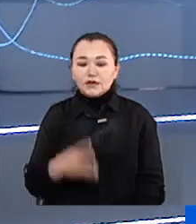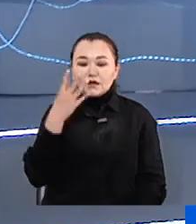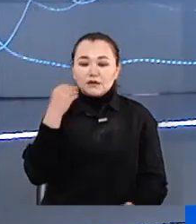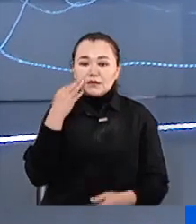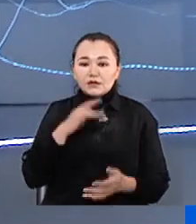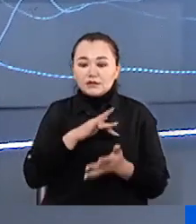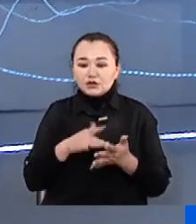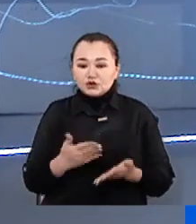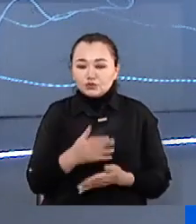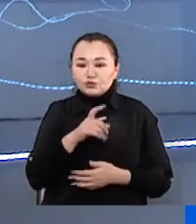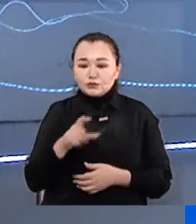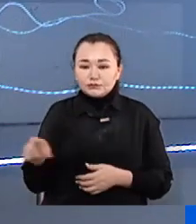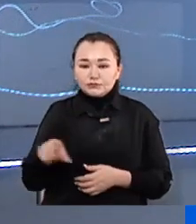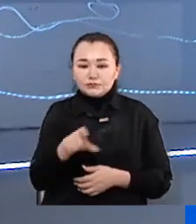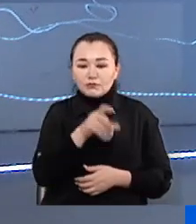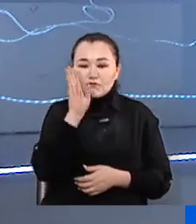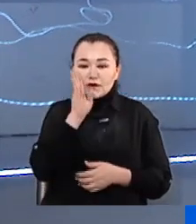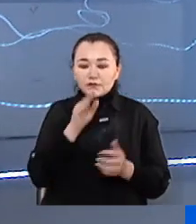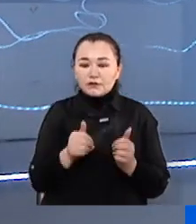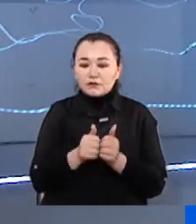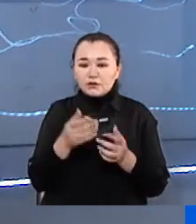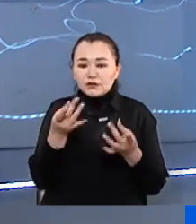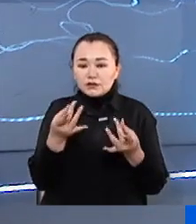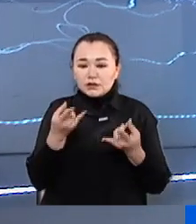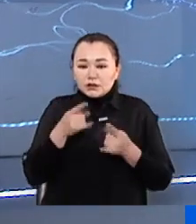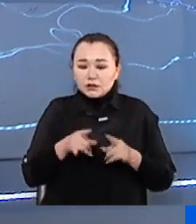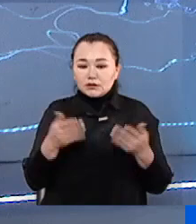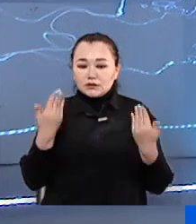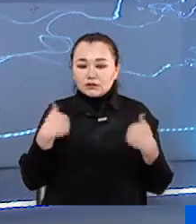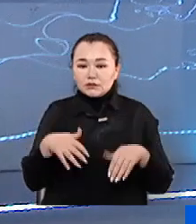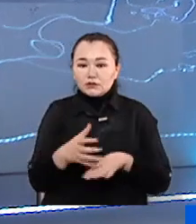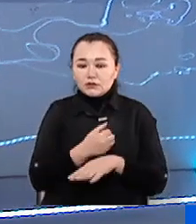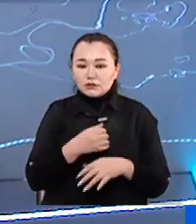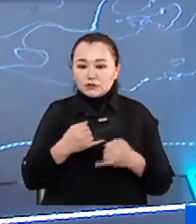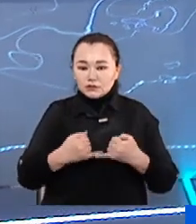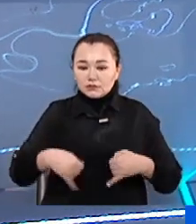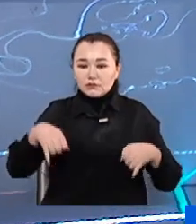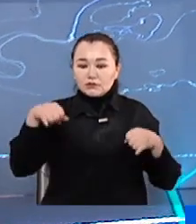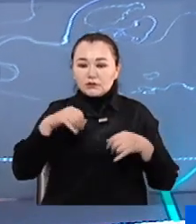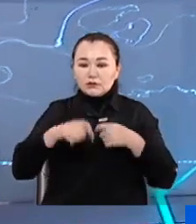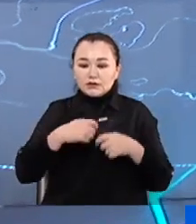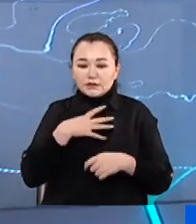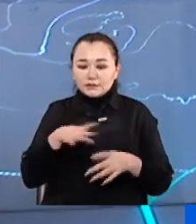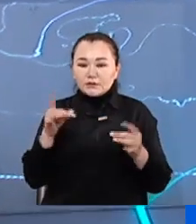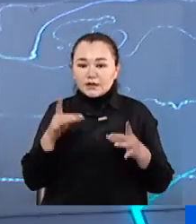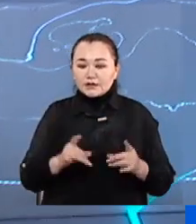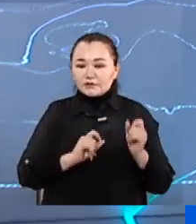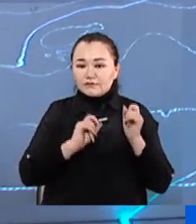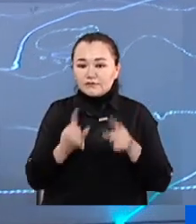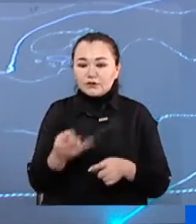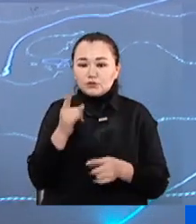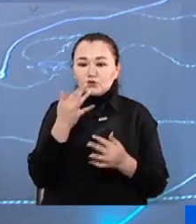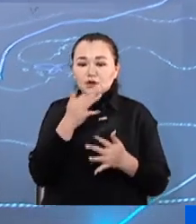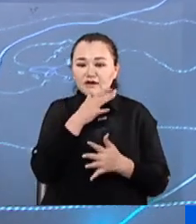Алматыда тұрғындар өзен жағасынан жаңа туған нәрестенің мәйітін тауып алды. Кіндігі байланбаған күйі пакетпен әкеп тастаған шақалақтың